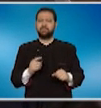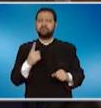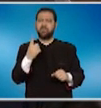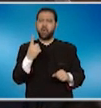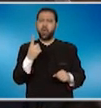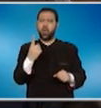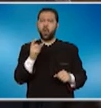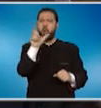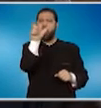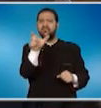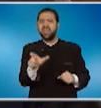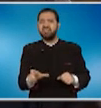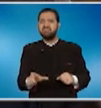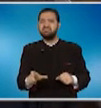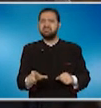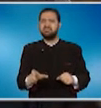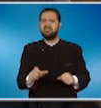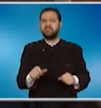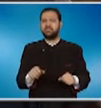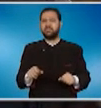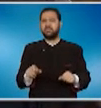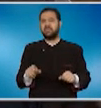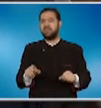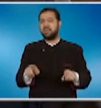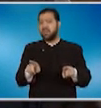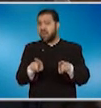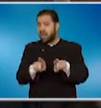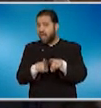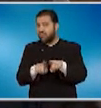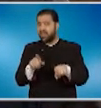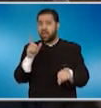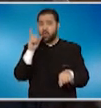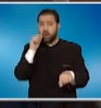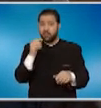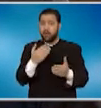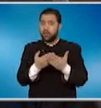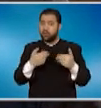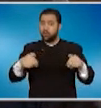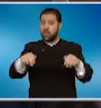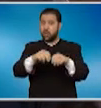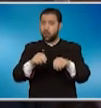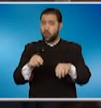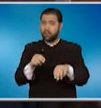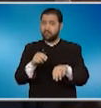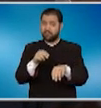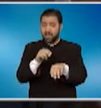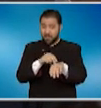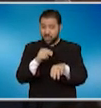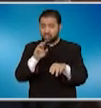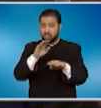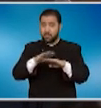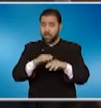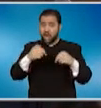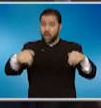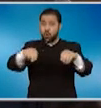o ființă absolută, similară ființei oamenilor, pentru că noi, percepându-ne pe noi înșine, facem indirect